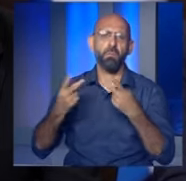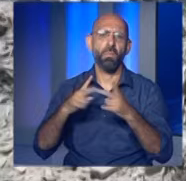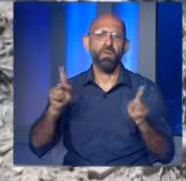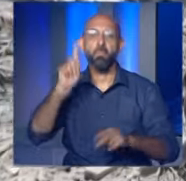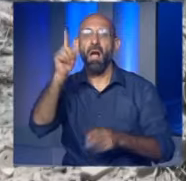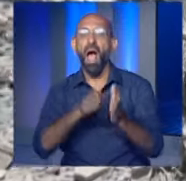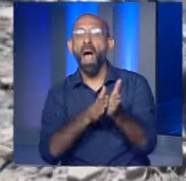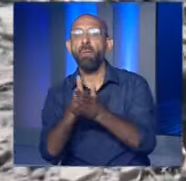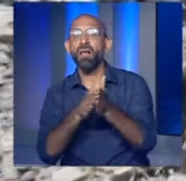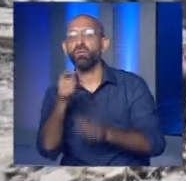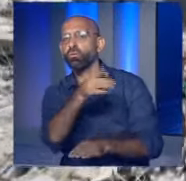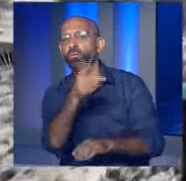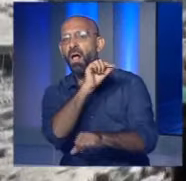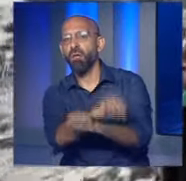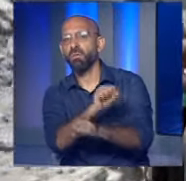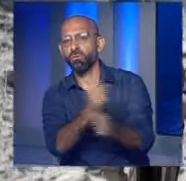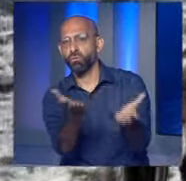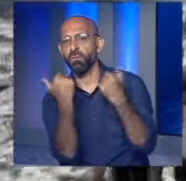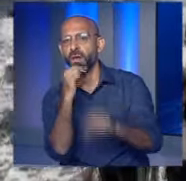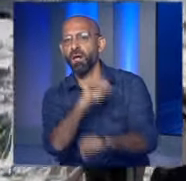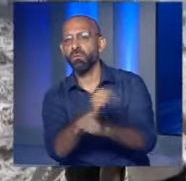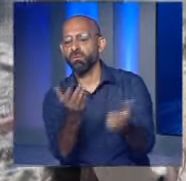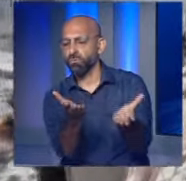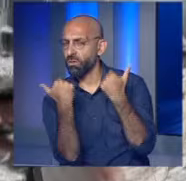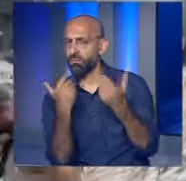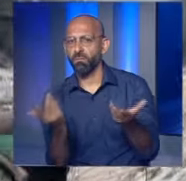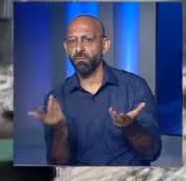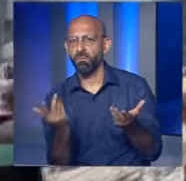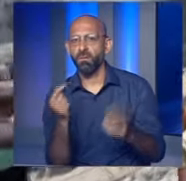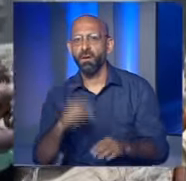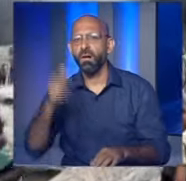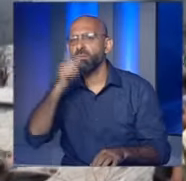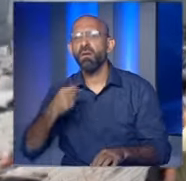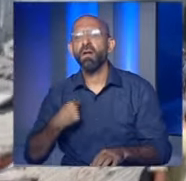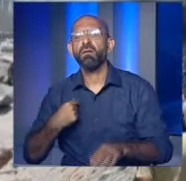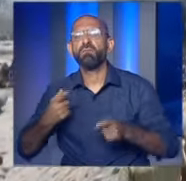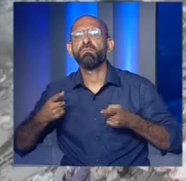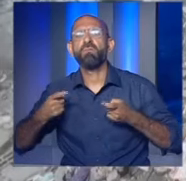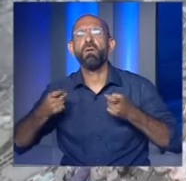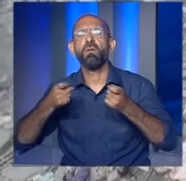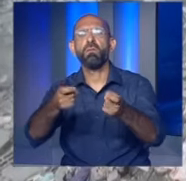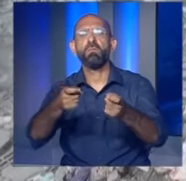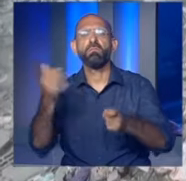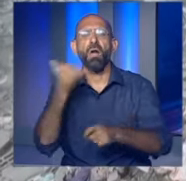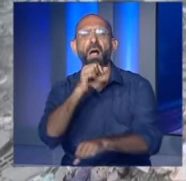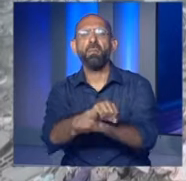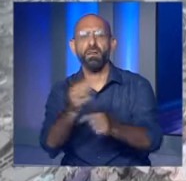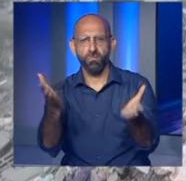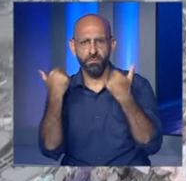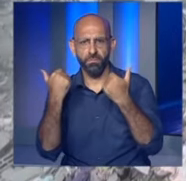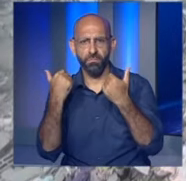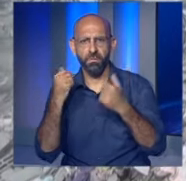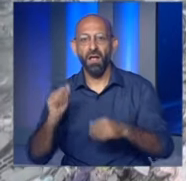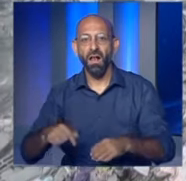بايدن مدعيا ان حركه المقاومه الاسلاميه حماس هي العائق امام الافراج عنهم واضاف ان اسرائيل ملتزمه بالقتال حتى